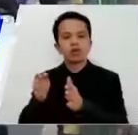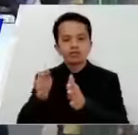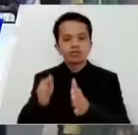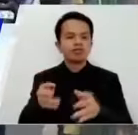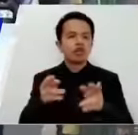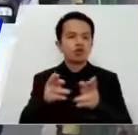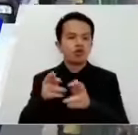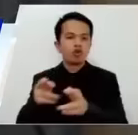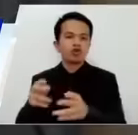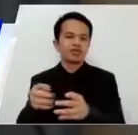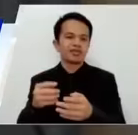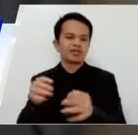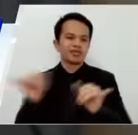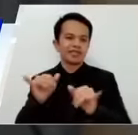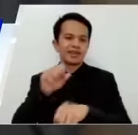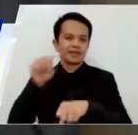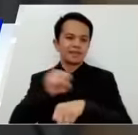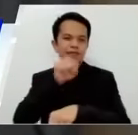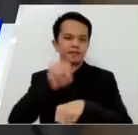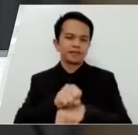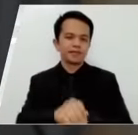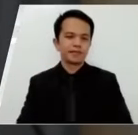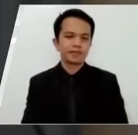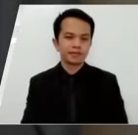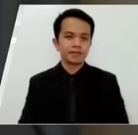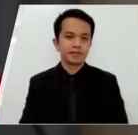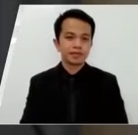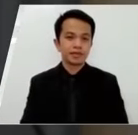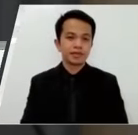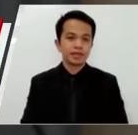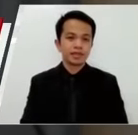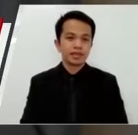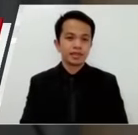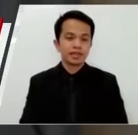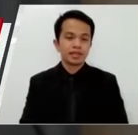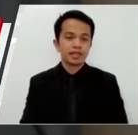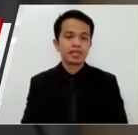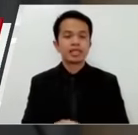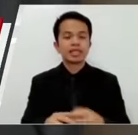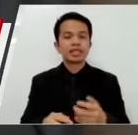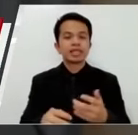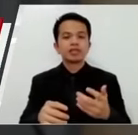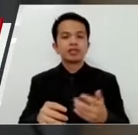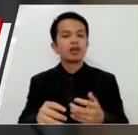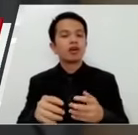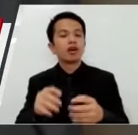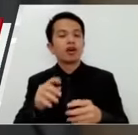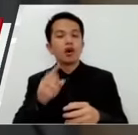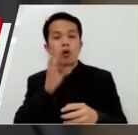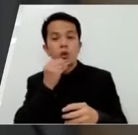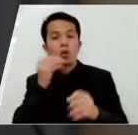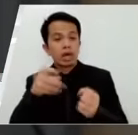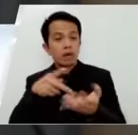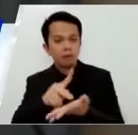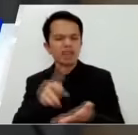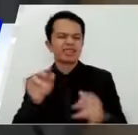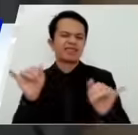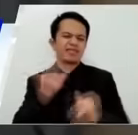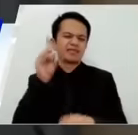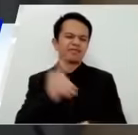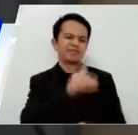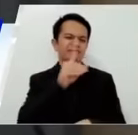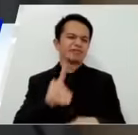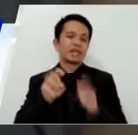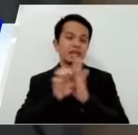sa Singapore. Parang discriminatory siya. Kung sino lang po yung may kakayahan magbayad. Imagine niyo kung gagawin niyo yan sa